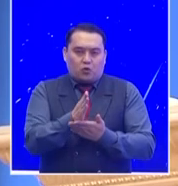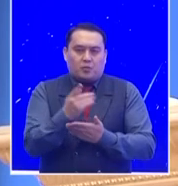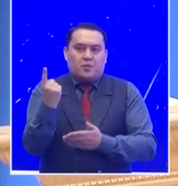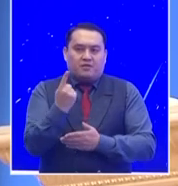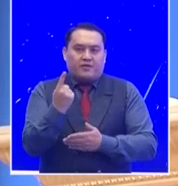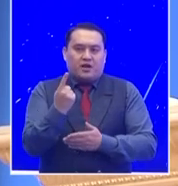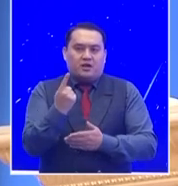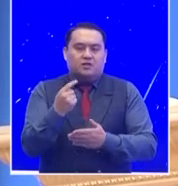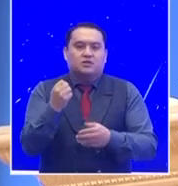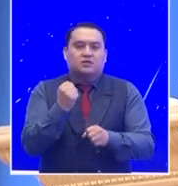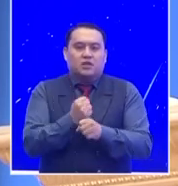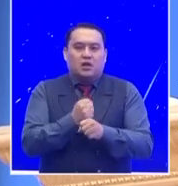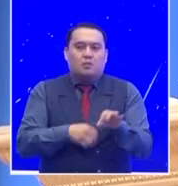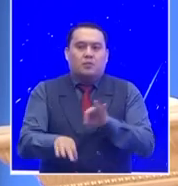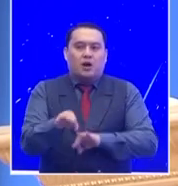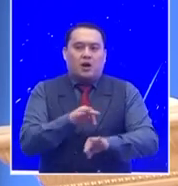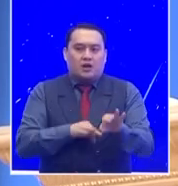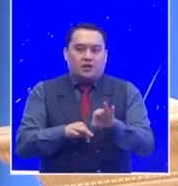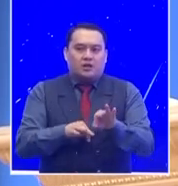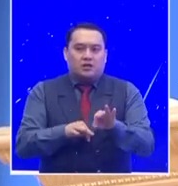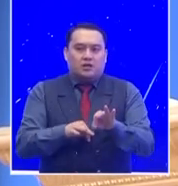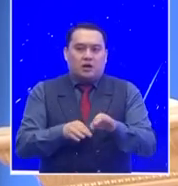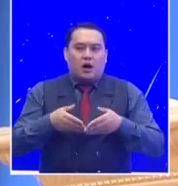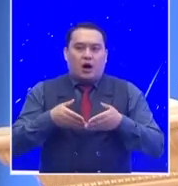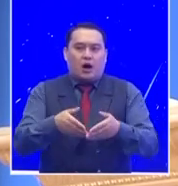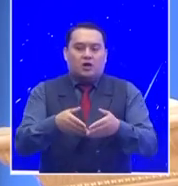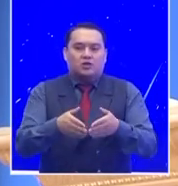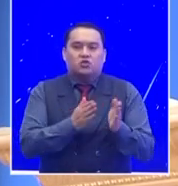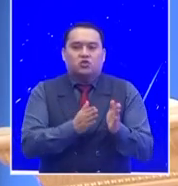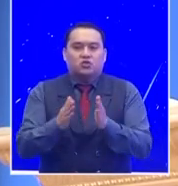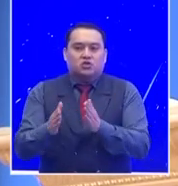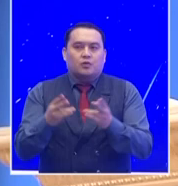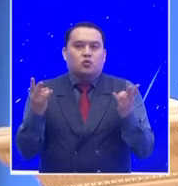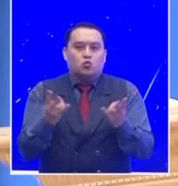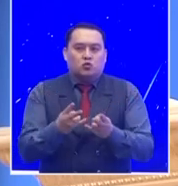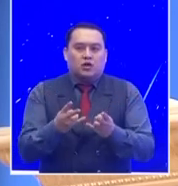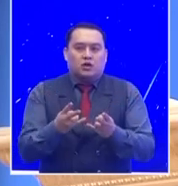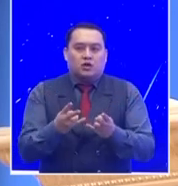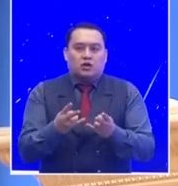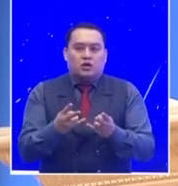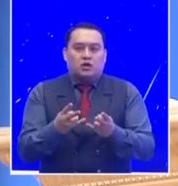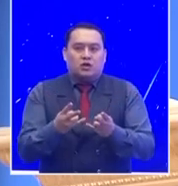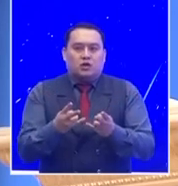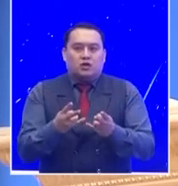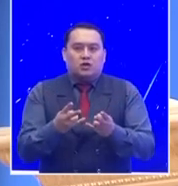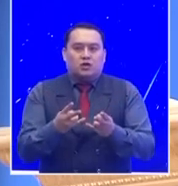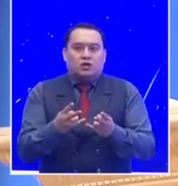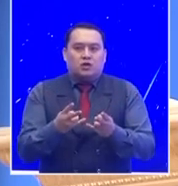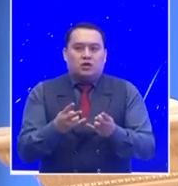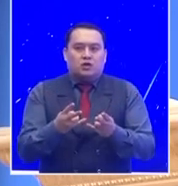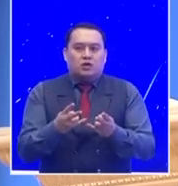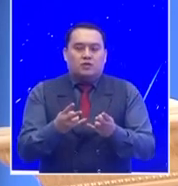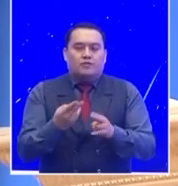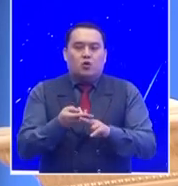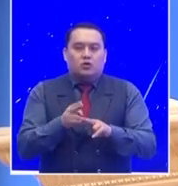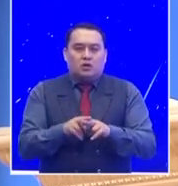это разрабатываем проект по арочным сетям, где нужно переводить в отходы. Но пока вот